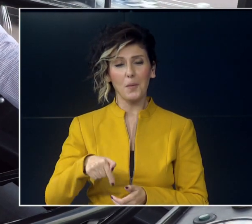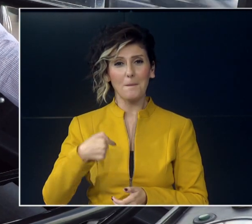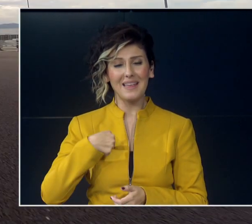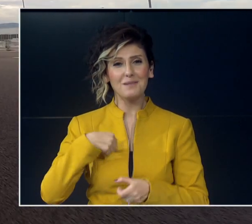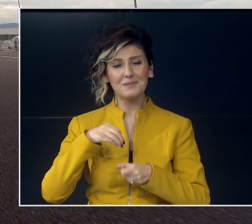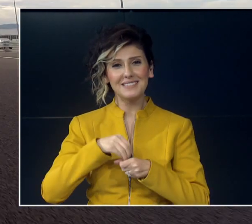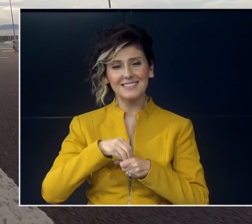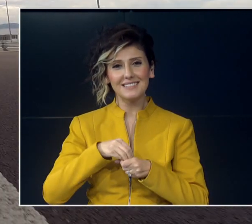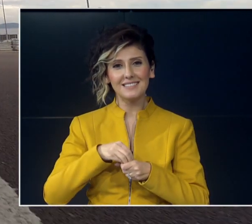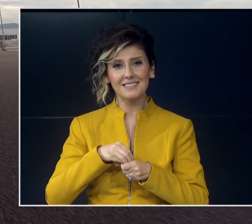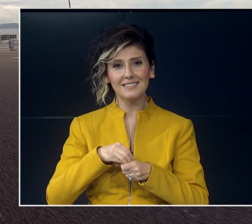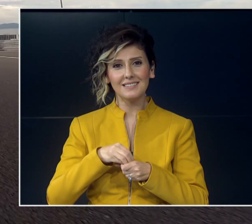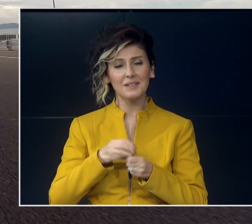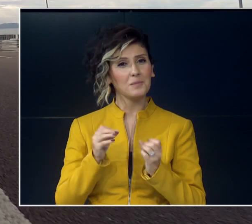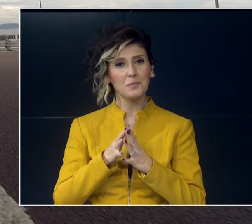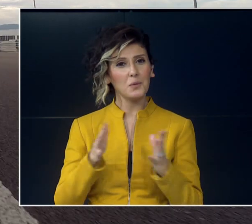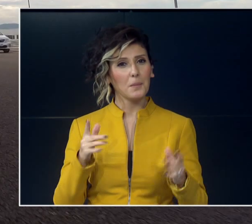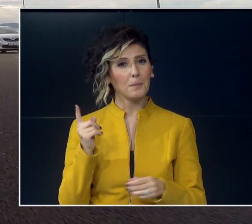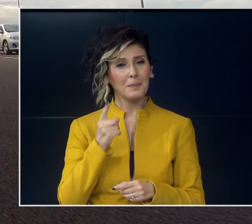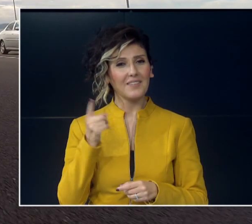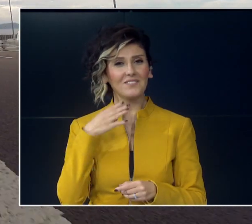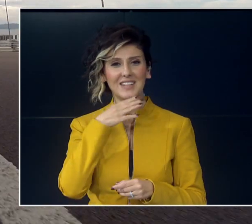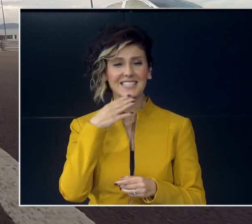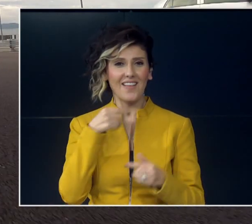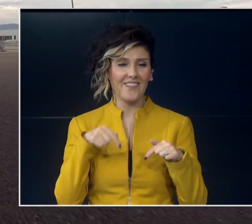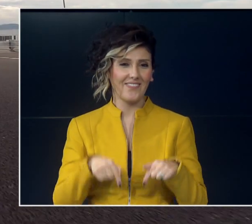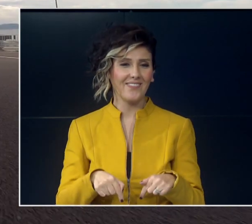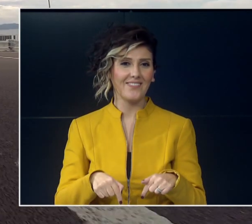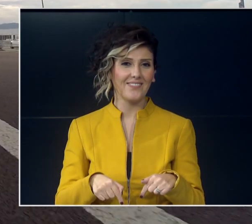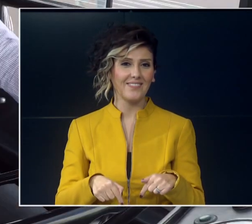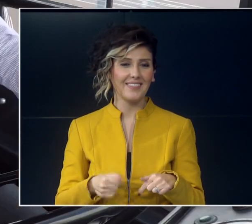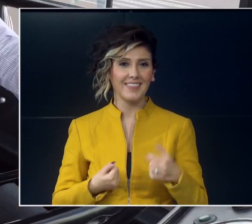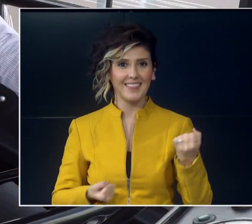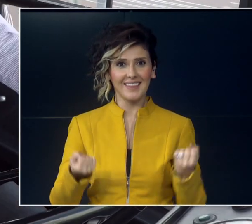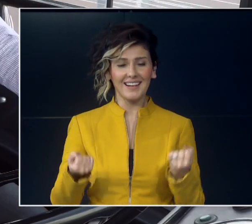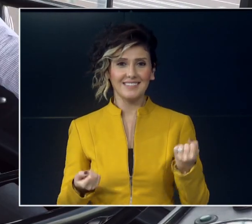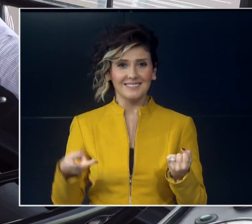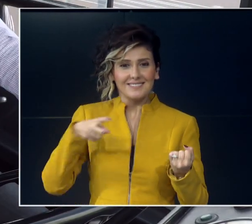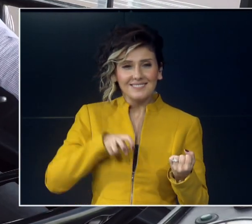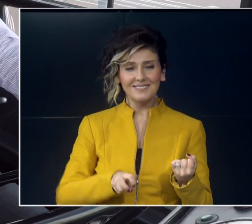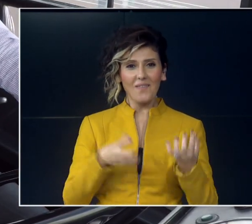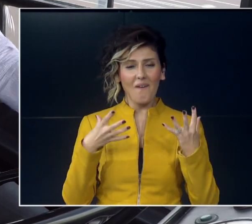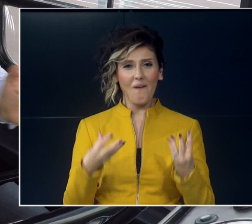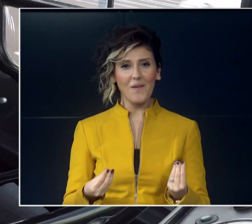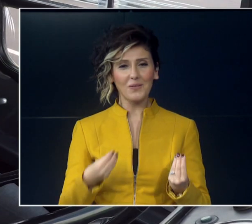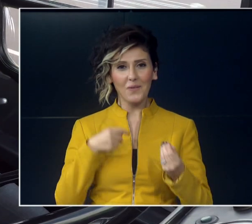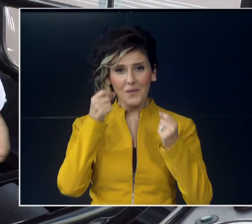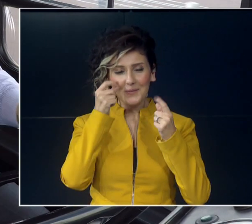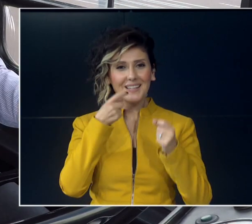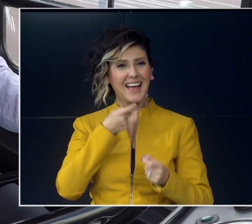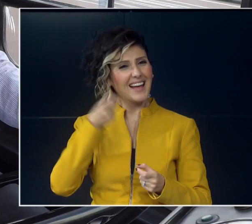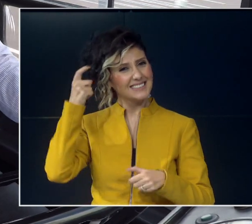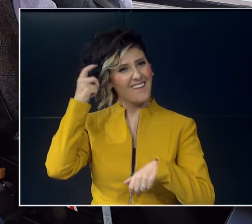bir büyük bir fırsat oldu. Direksiyon başına da geçmiş oldum. Önce eski